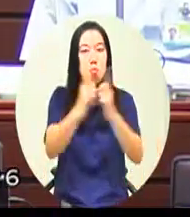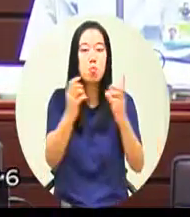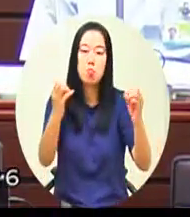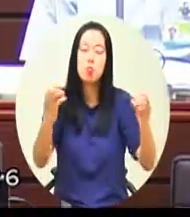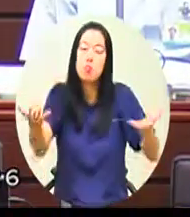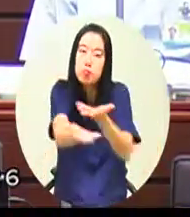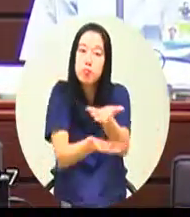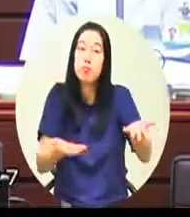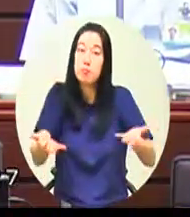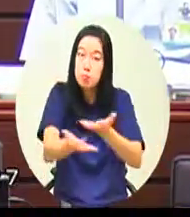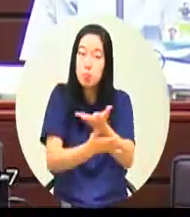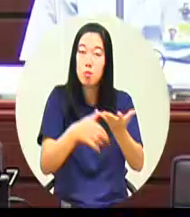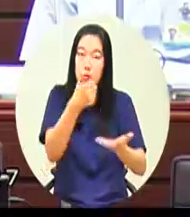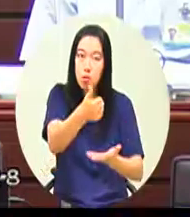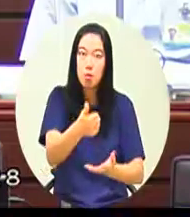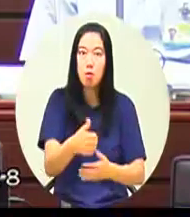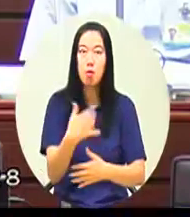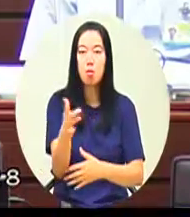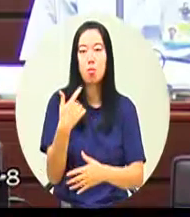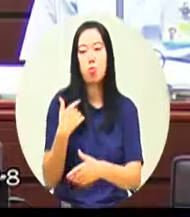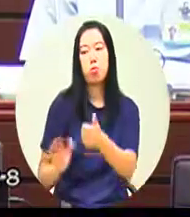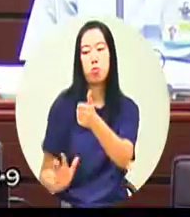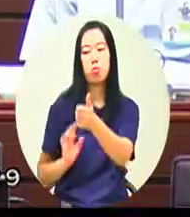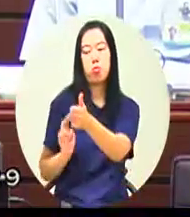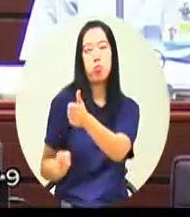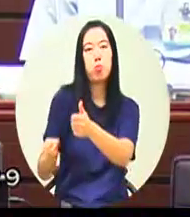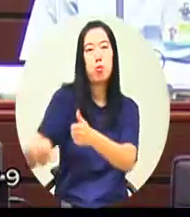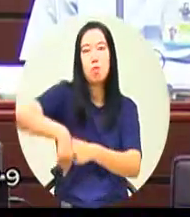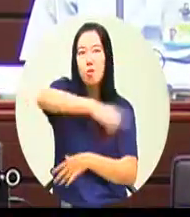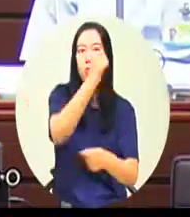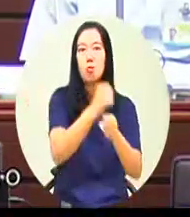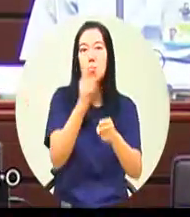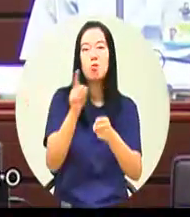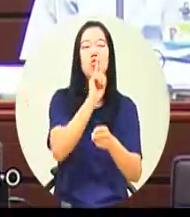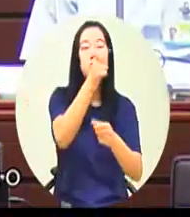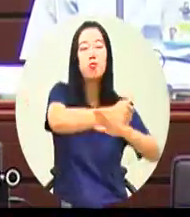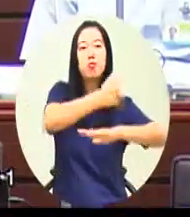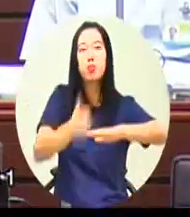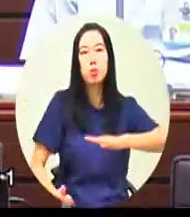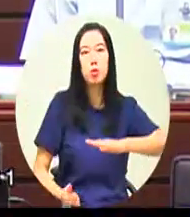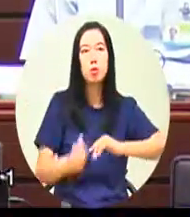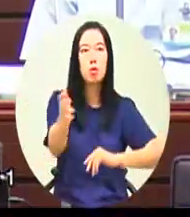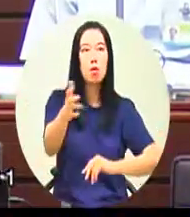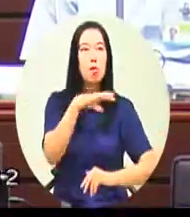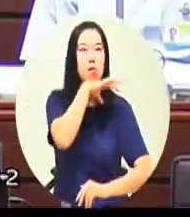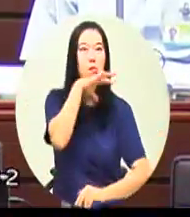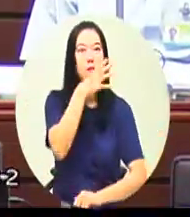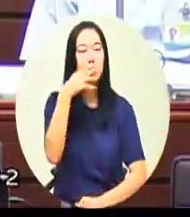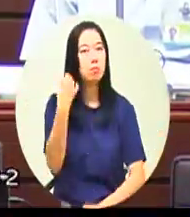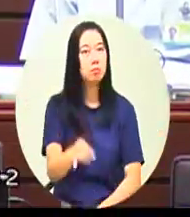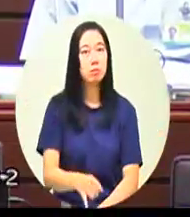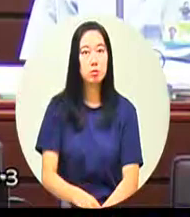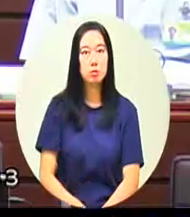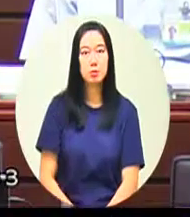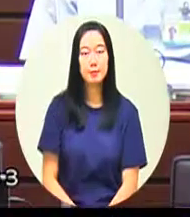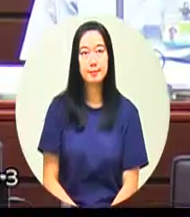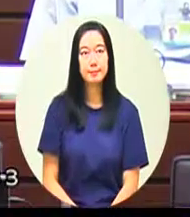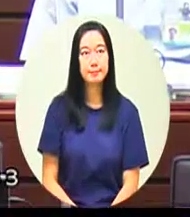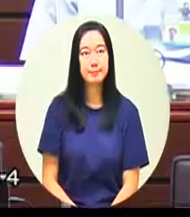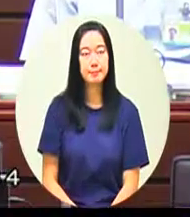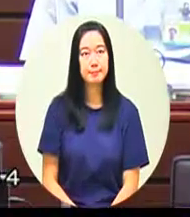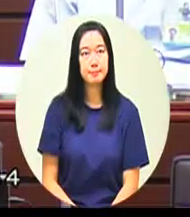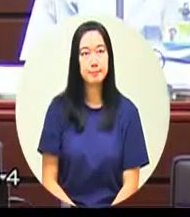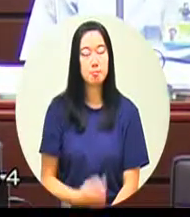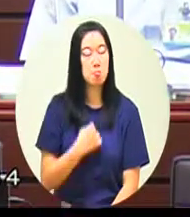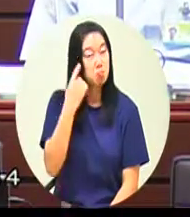讲叫我的一个同事爱安怎样爱安怎样，搁兼下台。我认为这个是不足取啊，不足取。哦，这